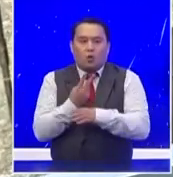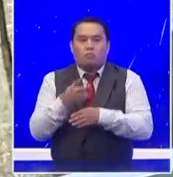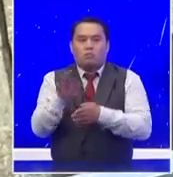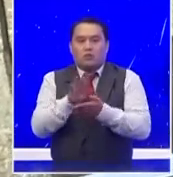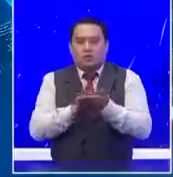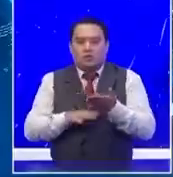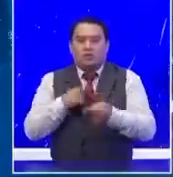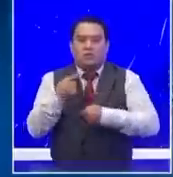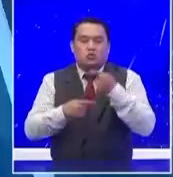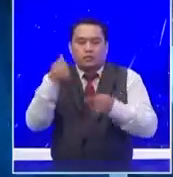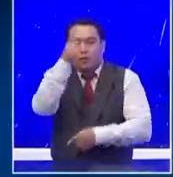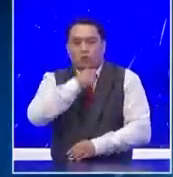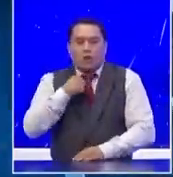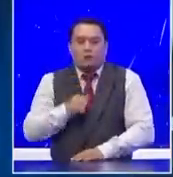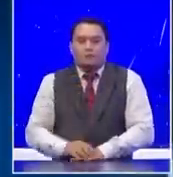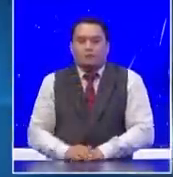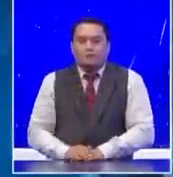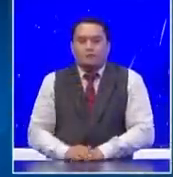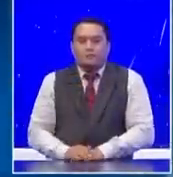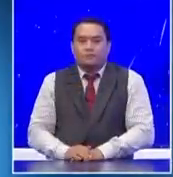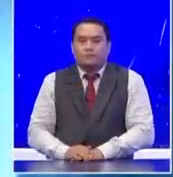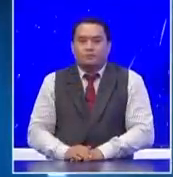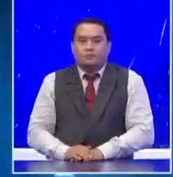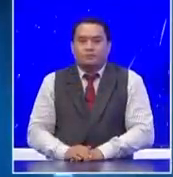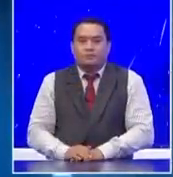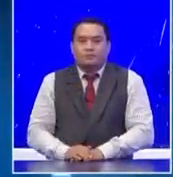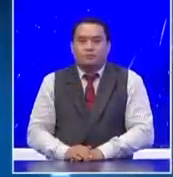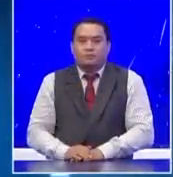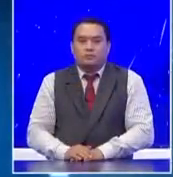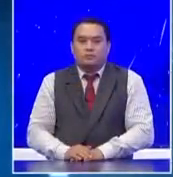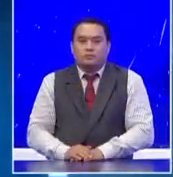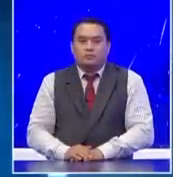с весны. Елеман Раймбеков, Дамир Анитов, Мадина Берикова, телеканал ЖТСУ.